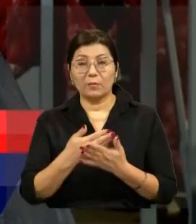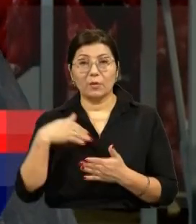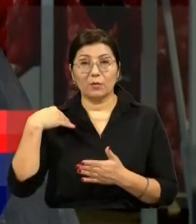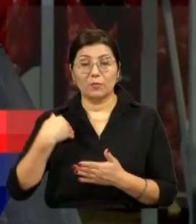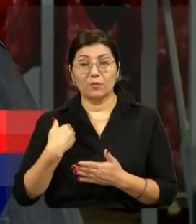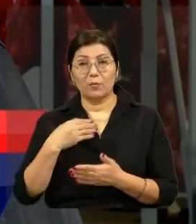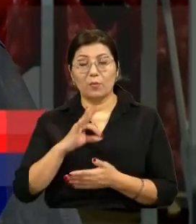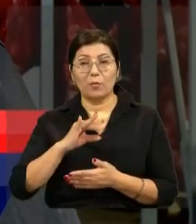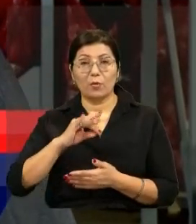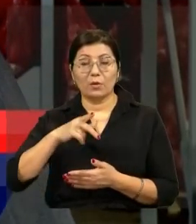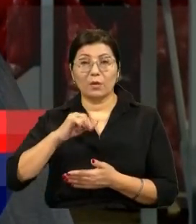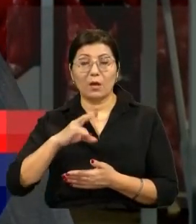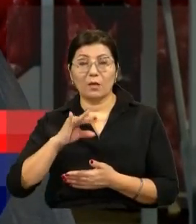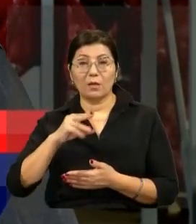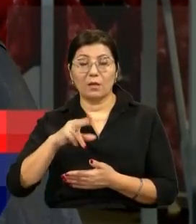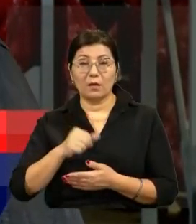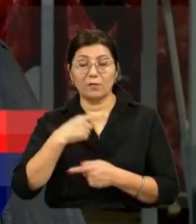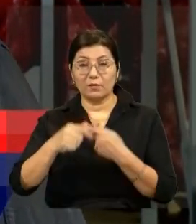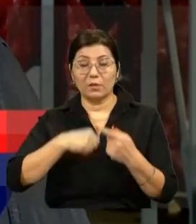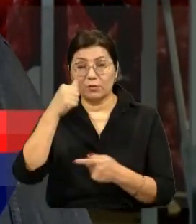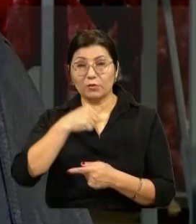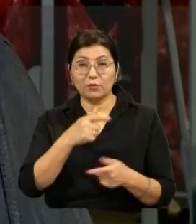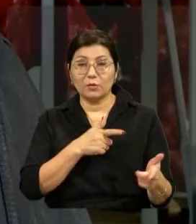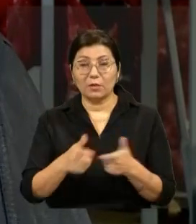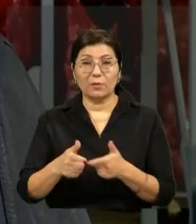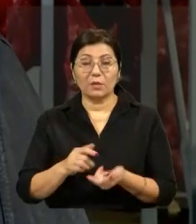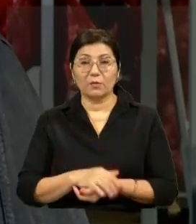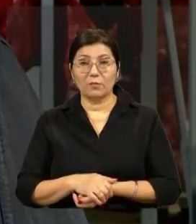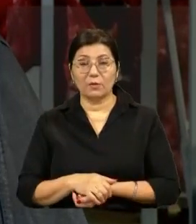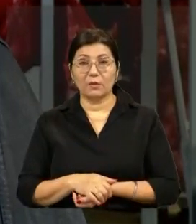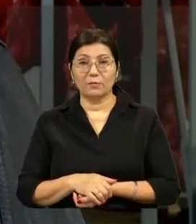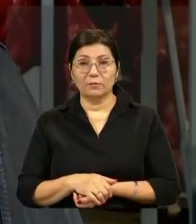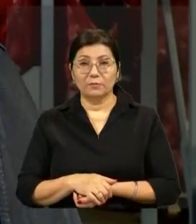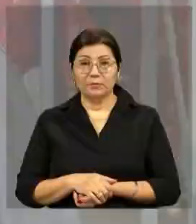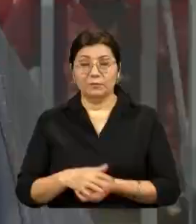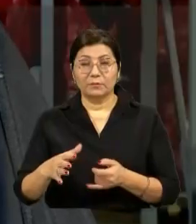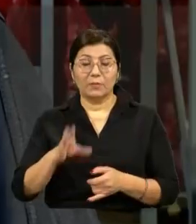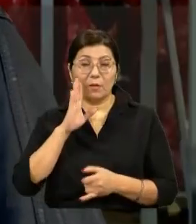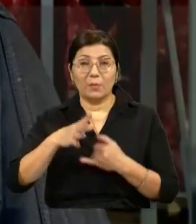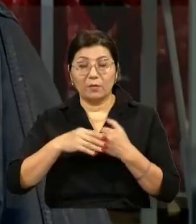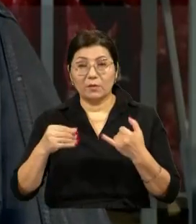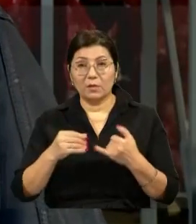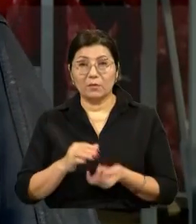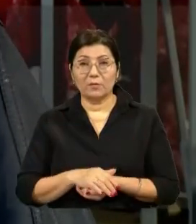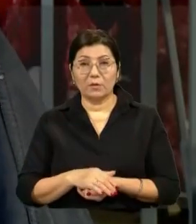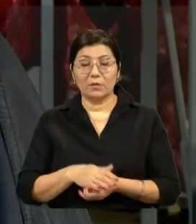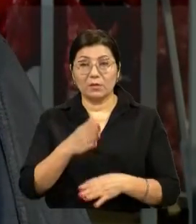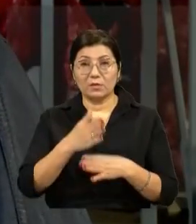удобрения. Внесли на следующий год, то есть подготовили поливные земли для себя. Часть была